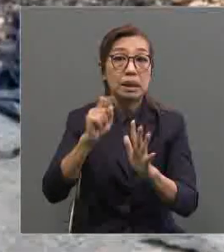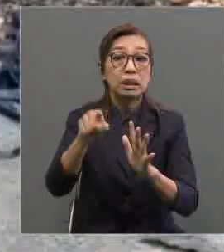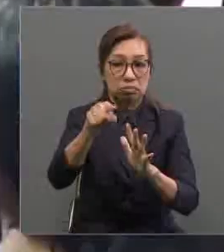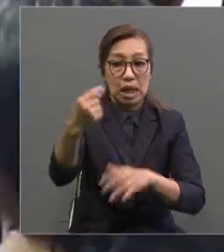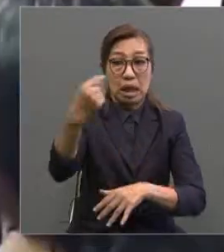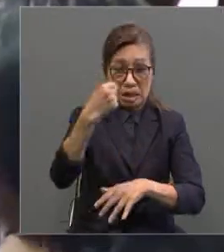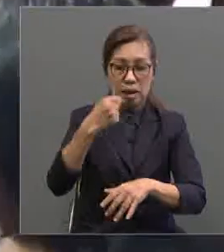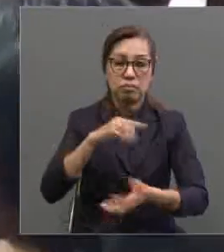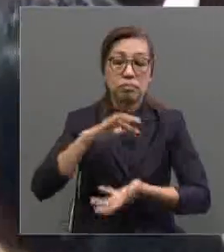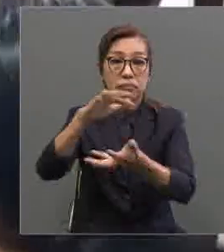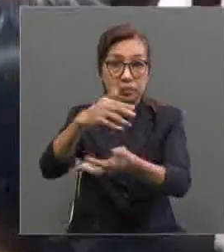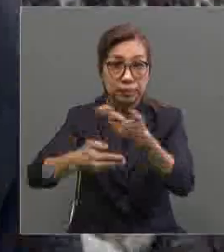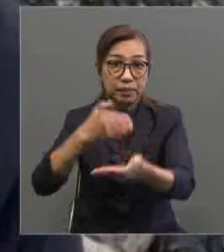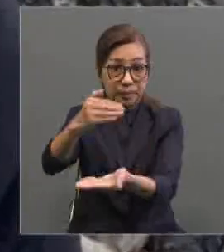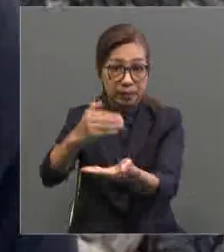ครับ